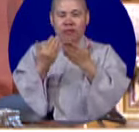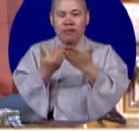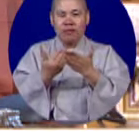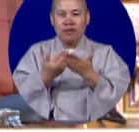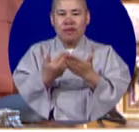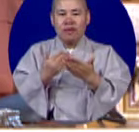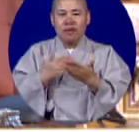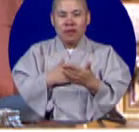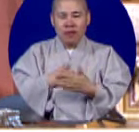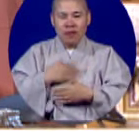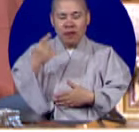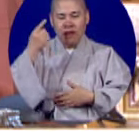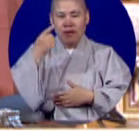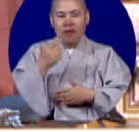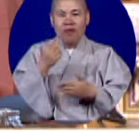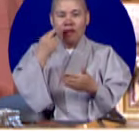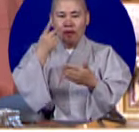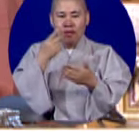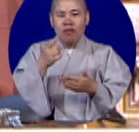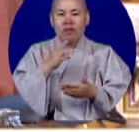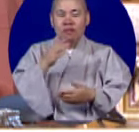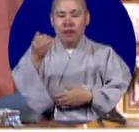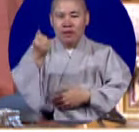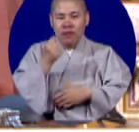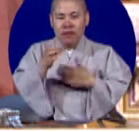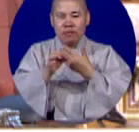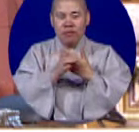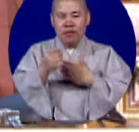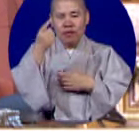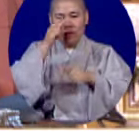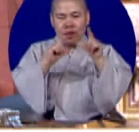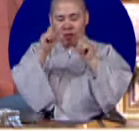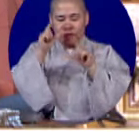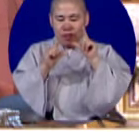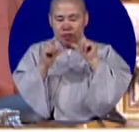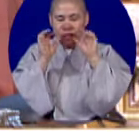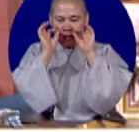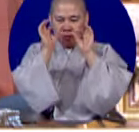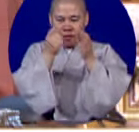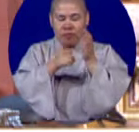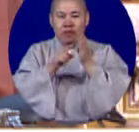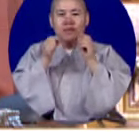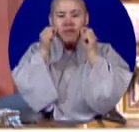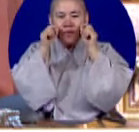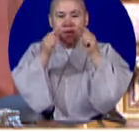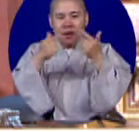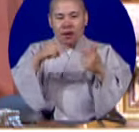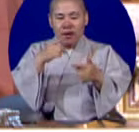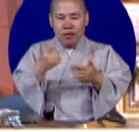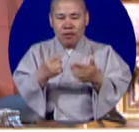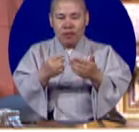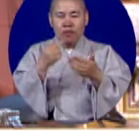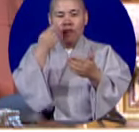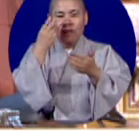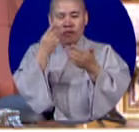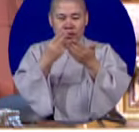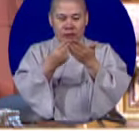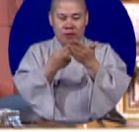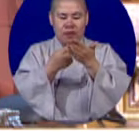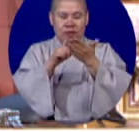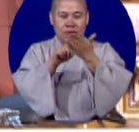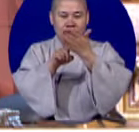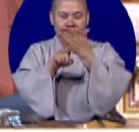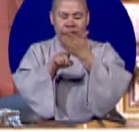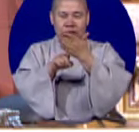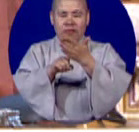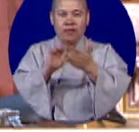밝은 얼굴만 딱 들면 얼굴 보려고 애 안 써도 그 자기 얼굴이 턱 나타난다 이 말이에요.